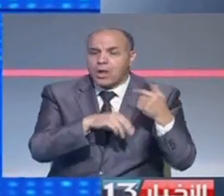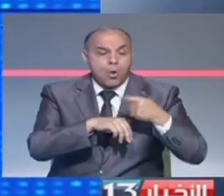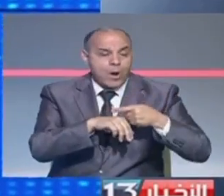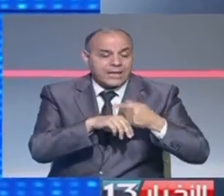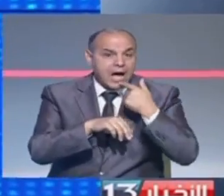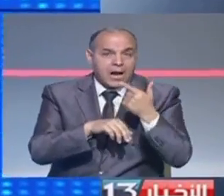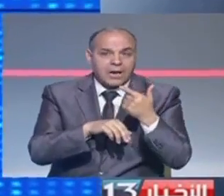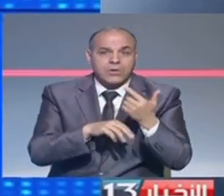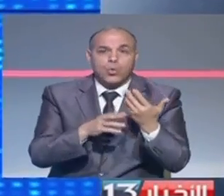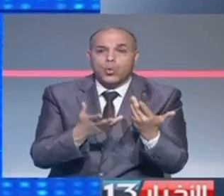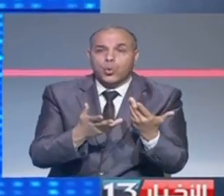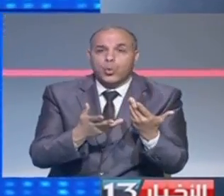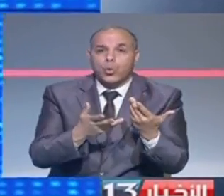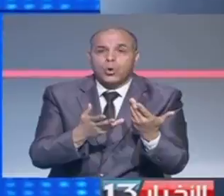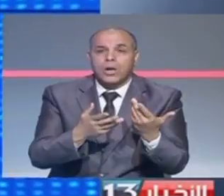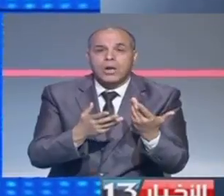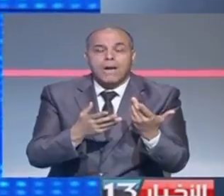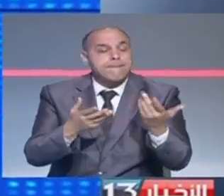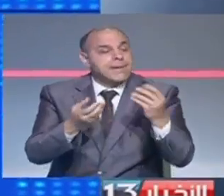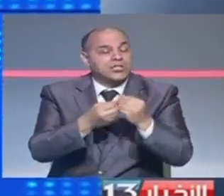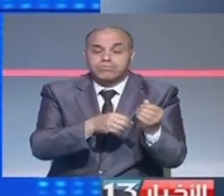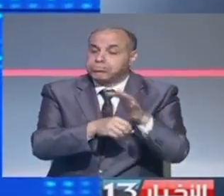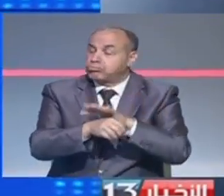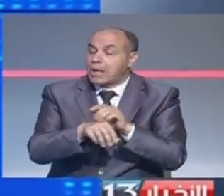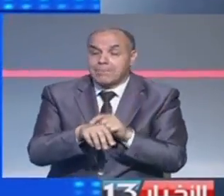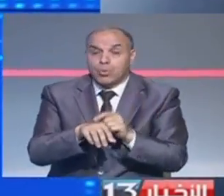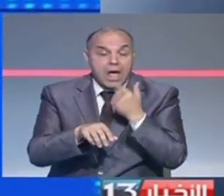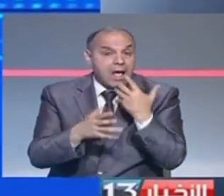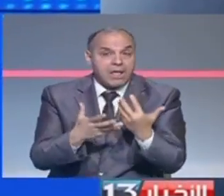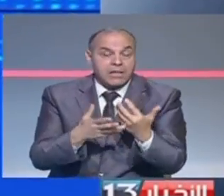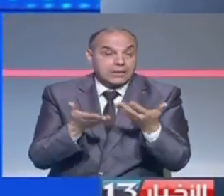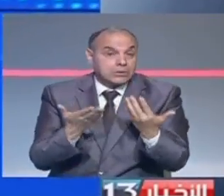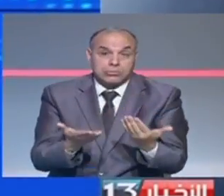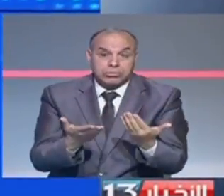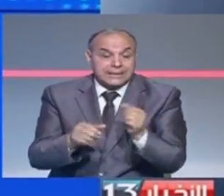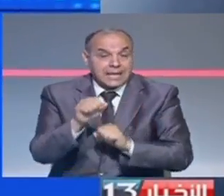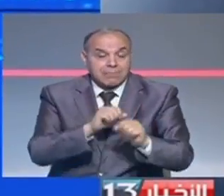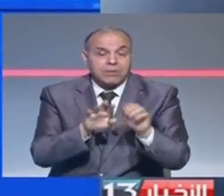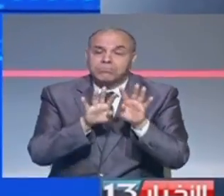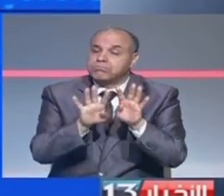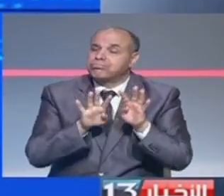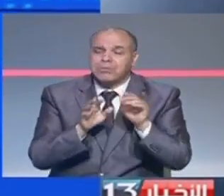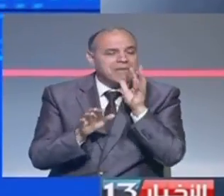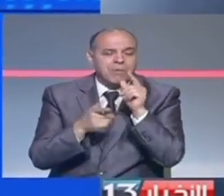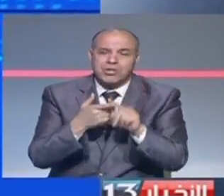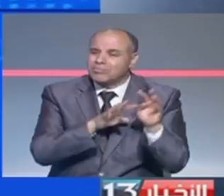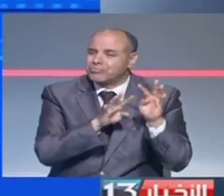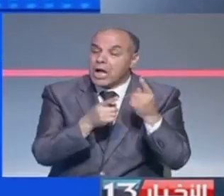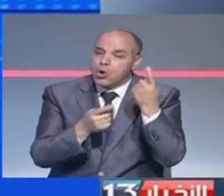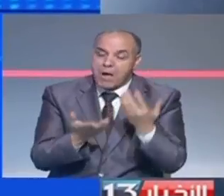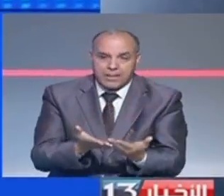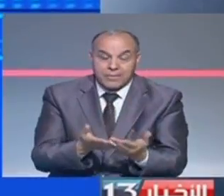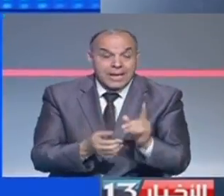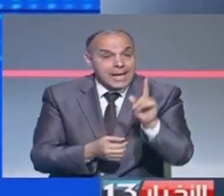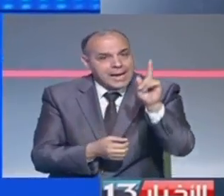يرزح فيه تحت وطاه فيروس كورونا الذي حال دون تنظيم التظاهرات الخاصه بهذا اليوم